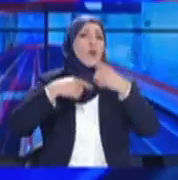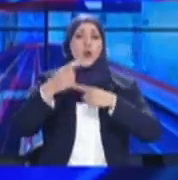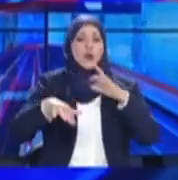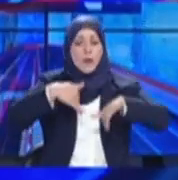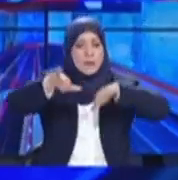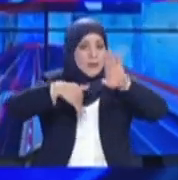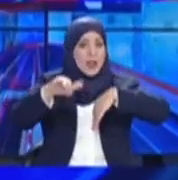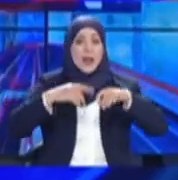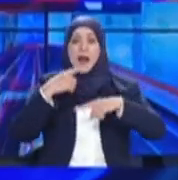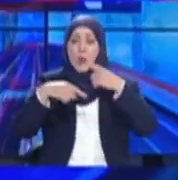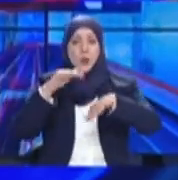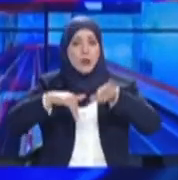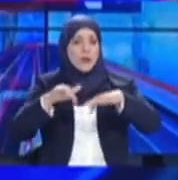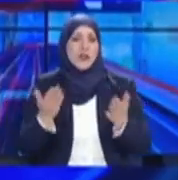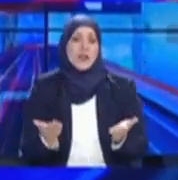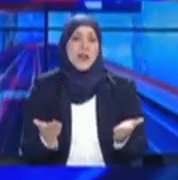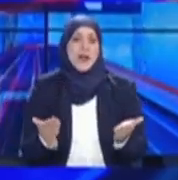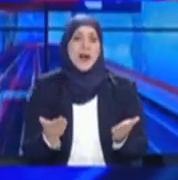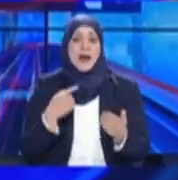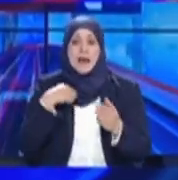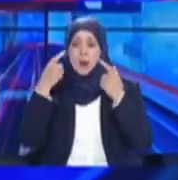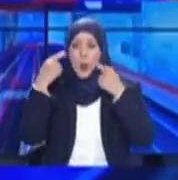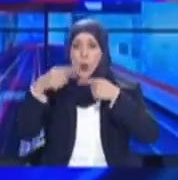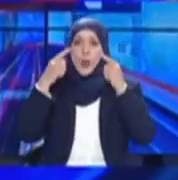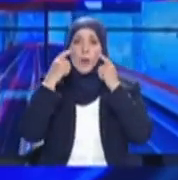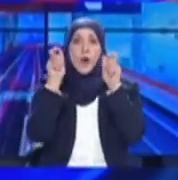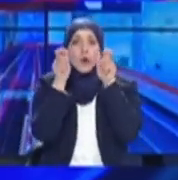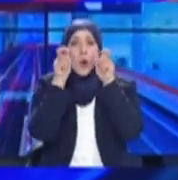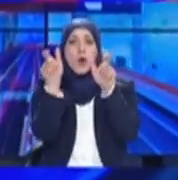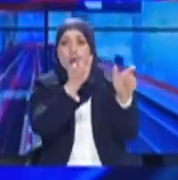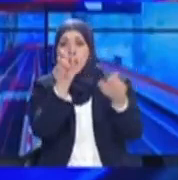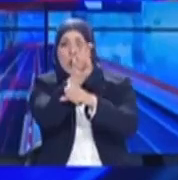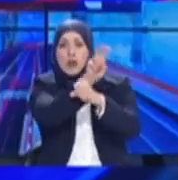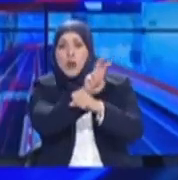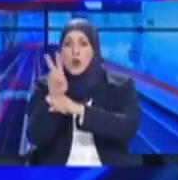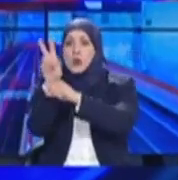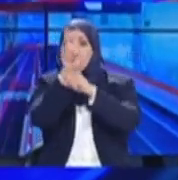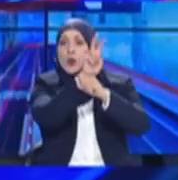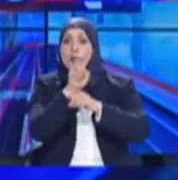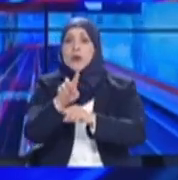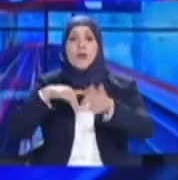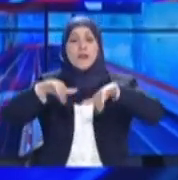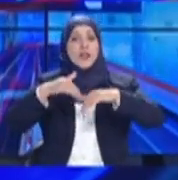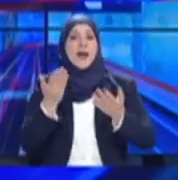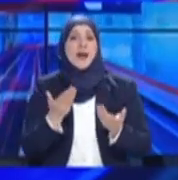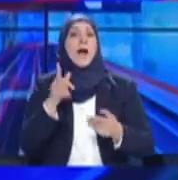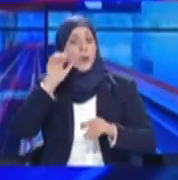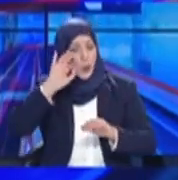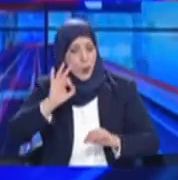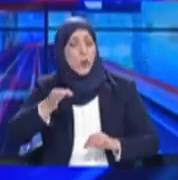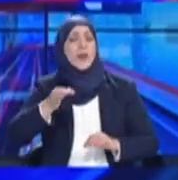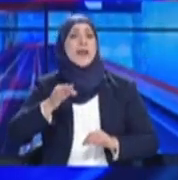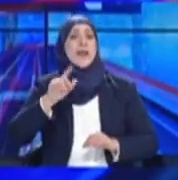انا متميزين الشغل اللي قاعدين نعمل في بيتنا الممكن الكل صحيح ارتفاع في منسوب نظافه ولكن دون